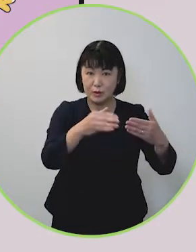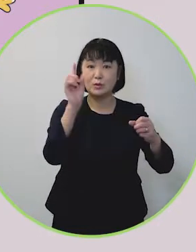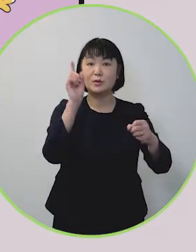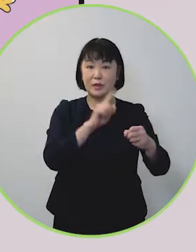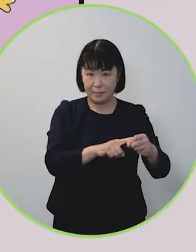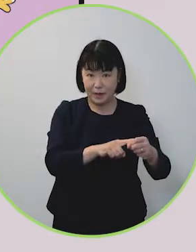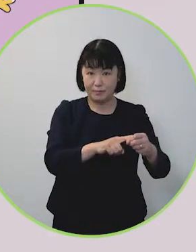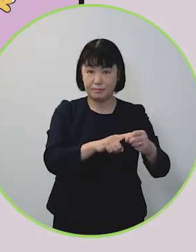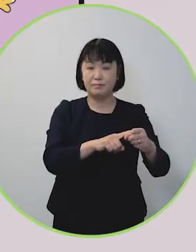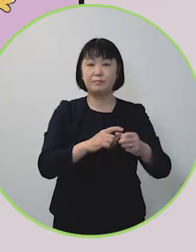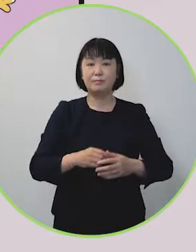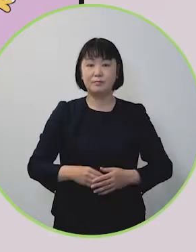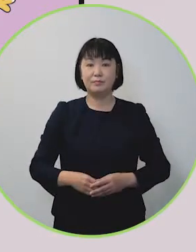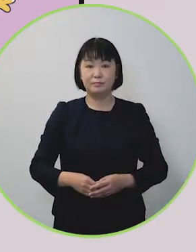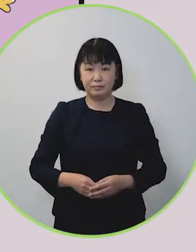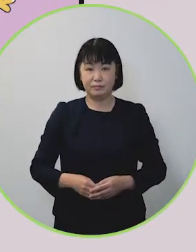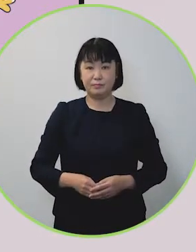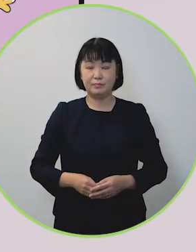に